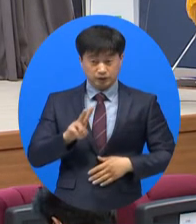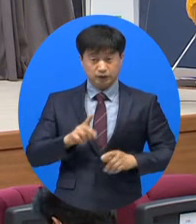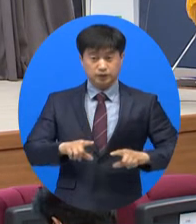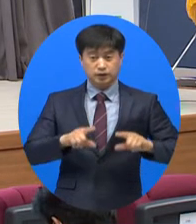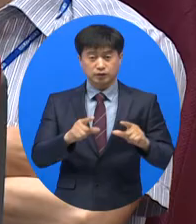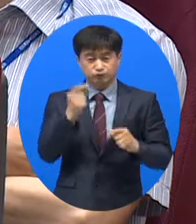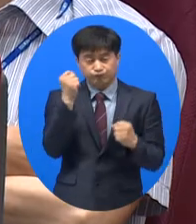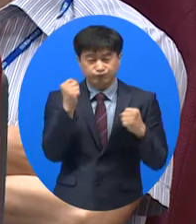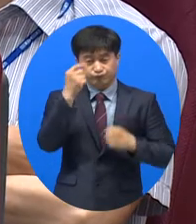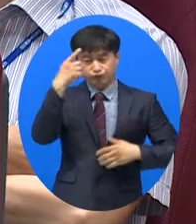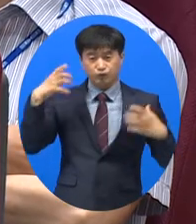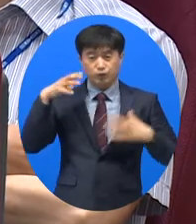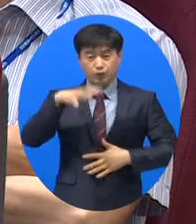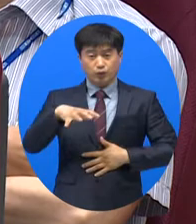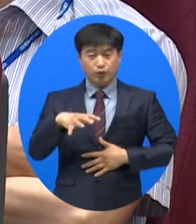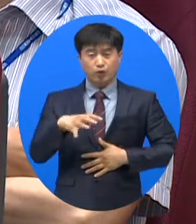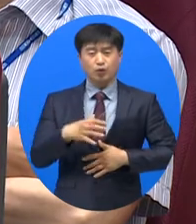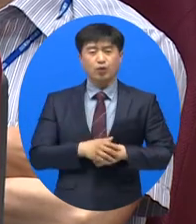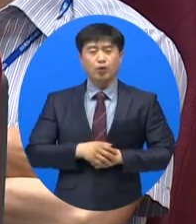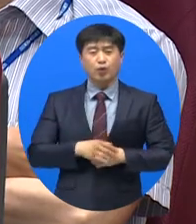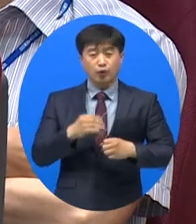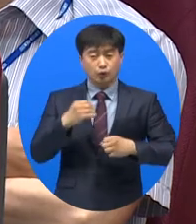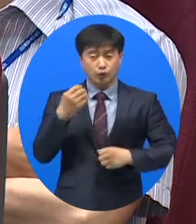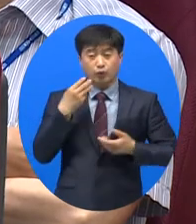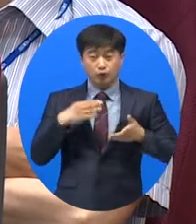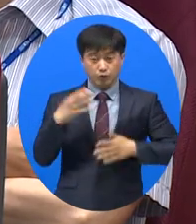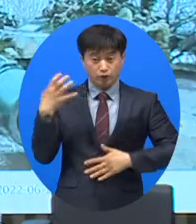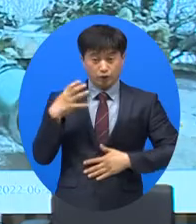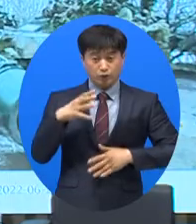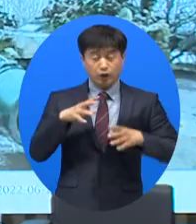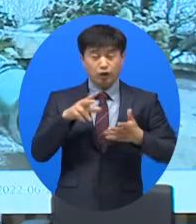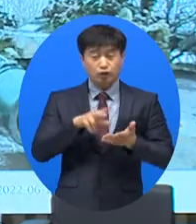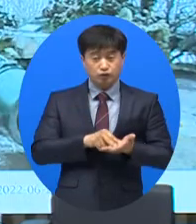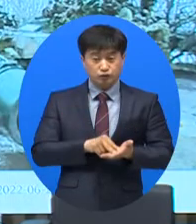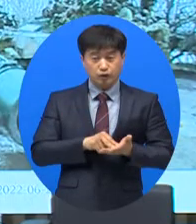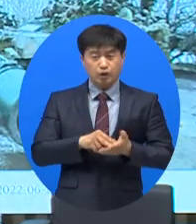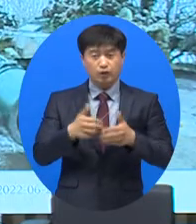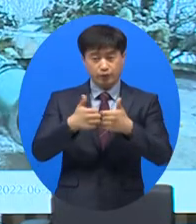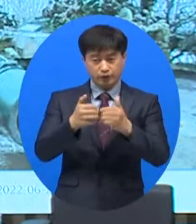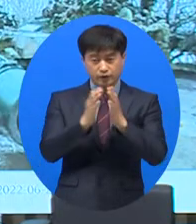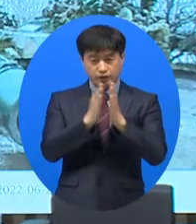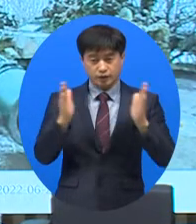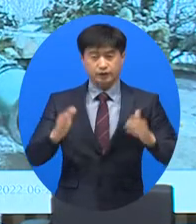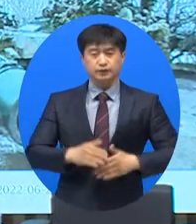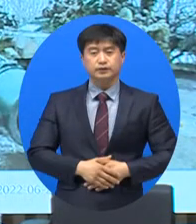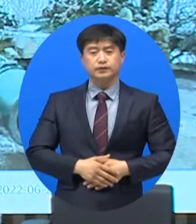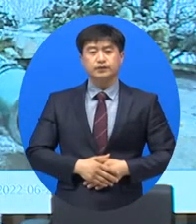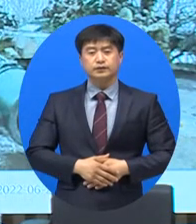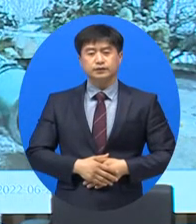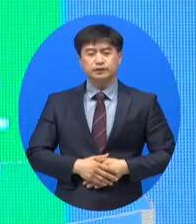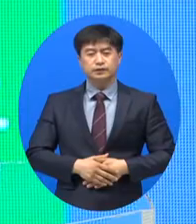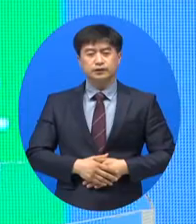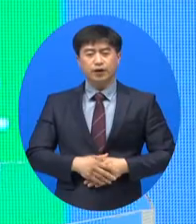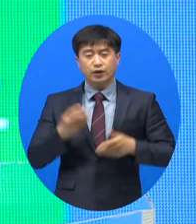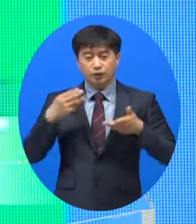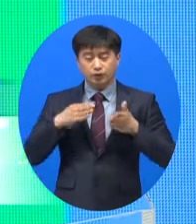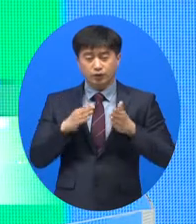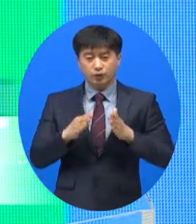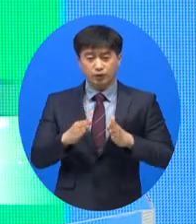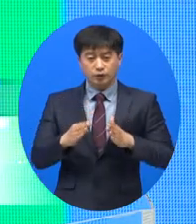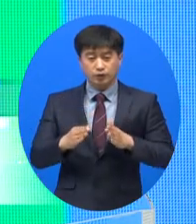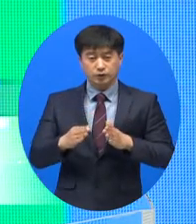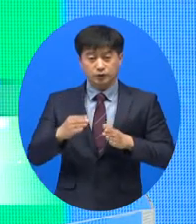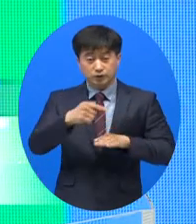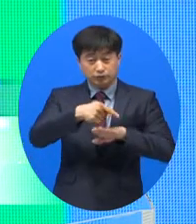에서 복합 안보 위기 와 경기도 의 역할을 주제로 경기 평화 안보 폴암 이 개최됐습니다 경기